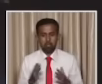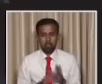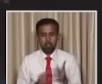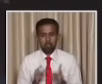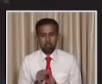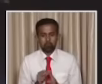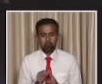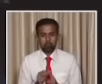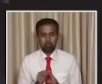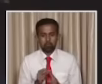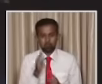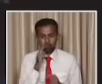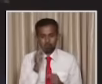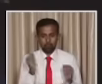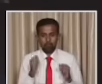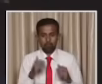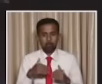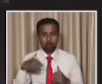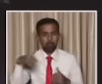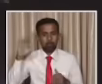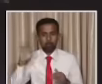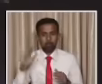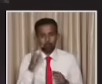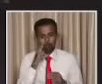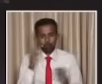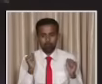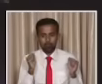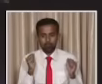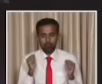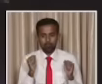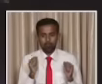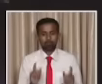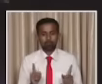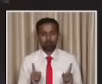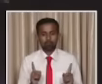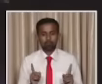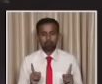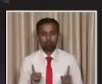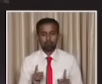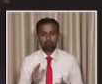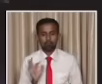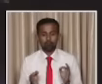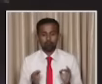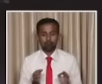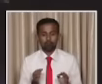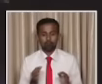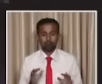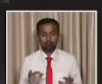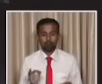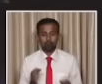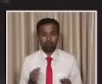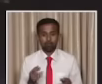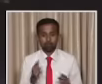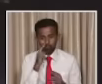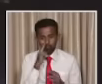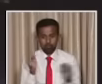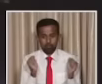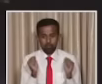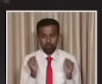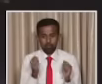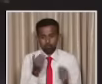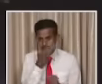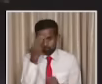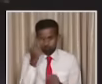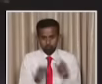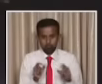නැහැ නුවරඑළියෙන් පිටට මේක නුවරඑළියටම දෙන අමාත්‍යාංශයක් ගන්න ස්වභාවයෙන්ම වතු යටිතල පහසුකම් කියන නුවරඑළියේ දමිළ